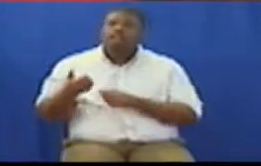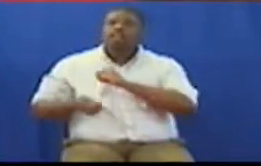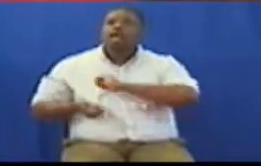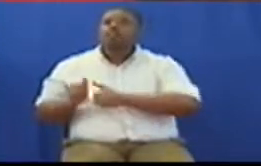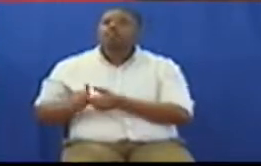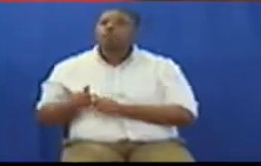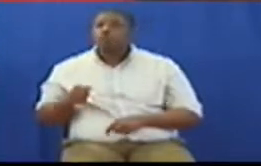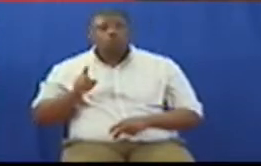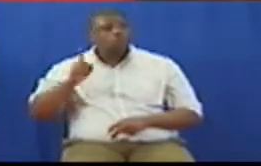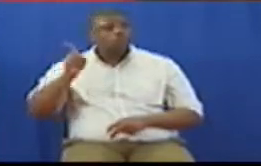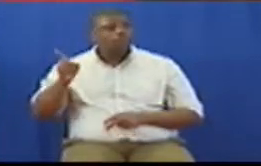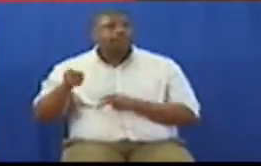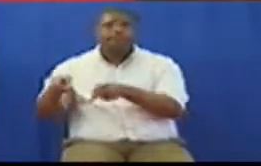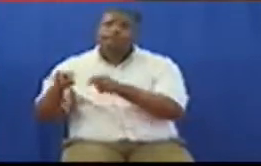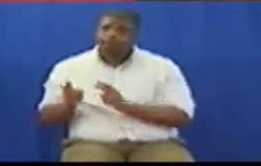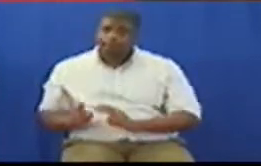hapa